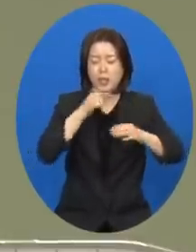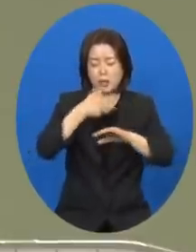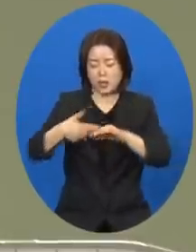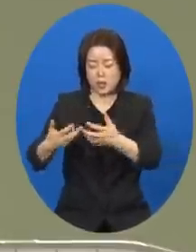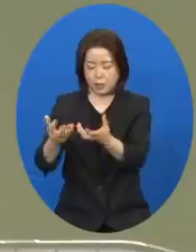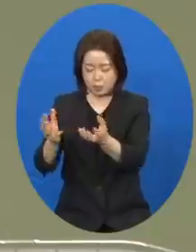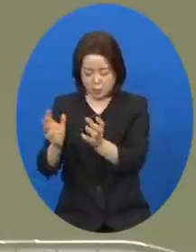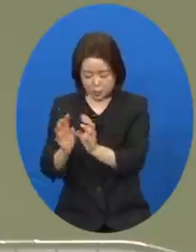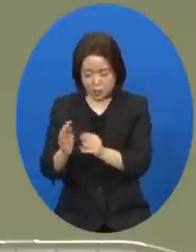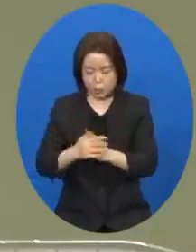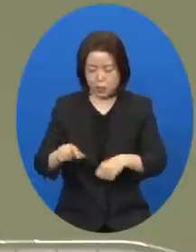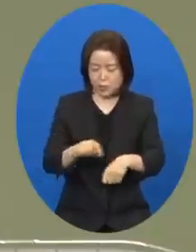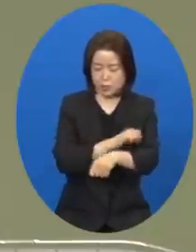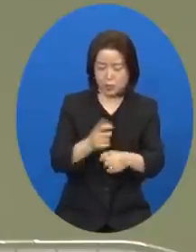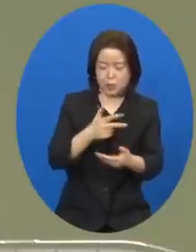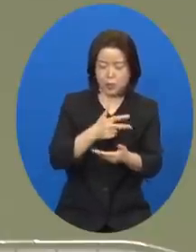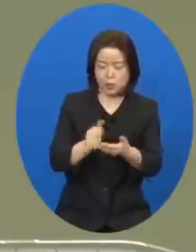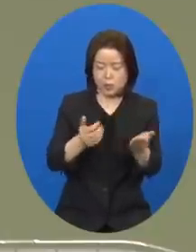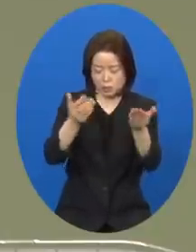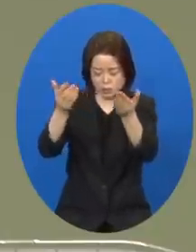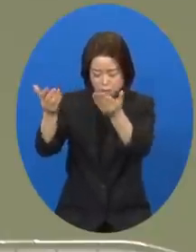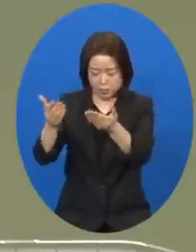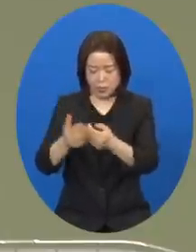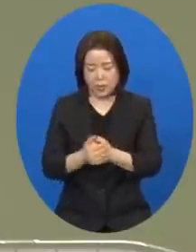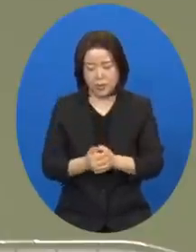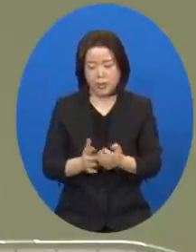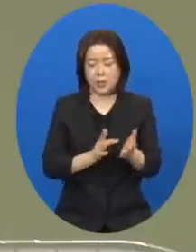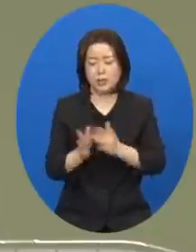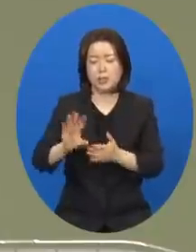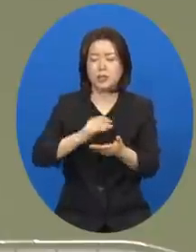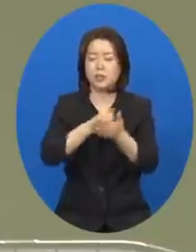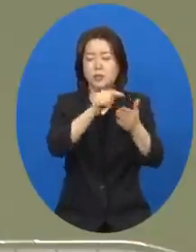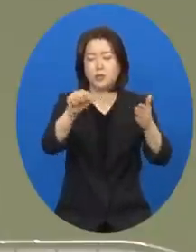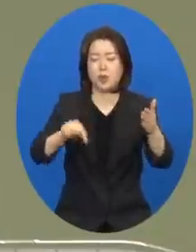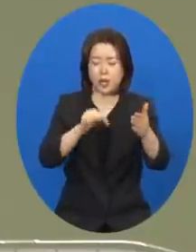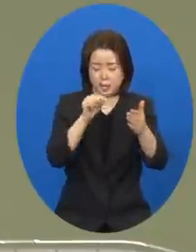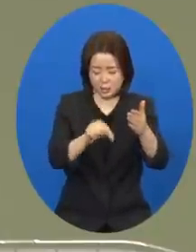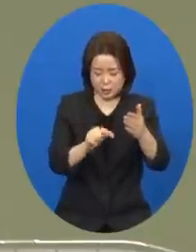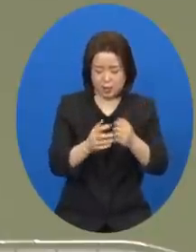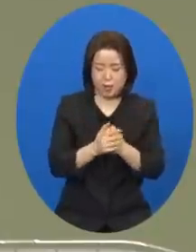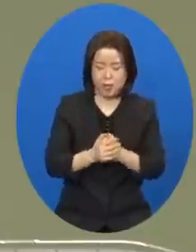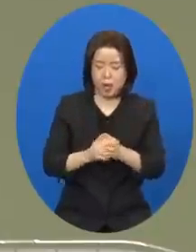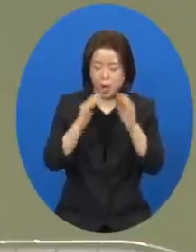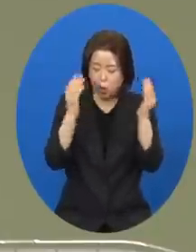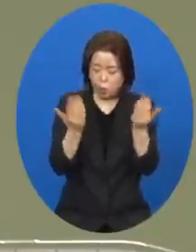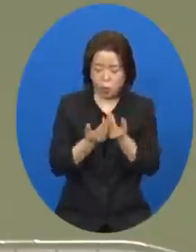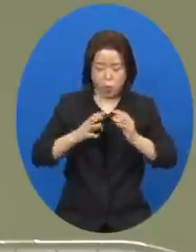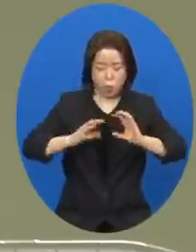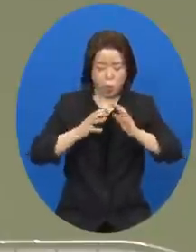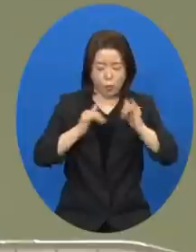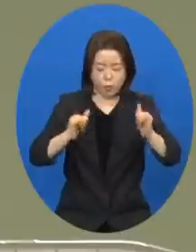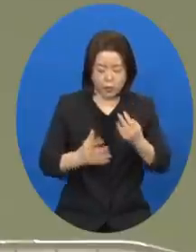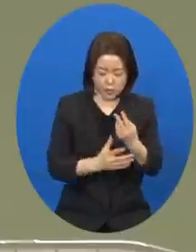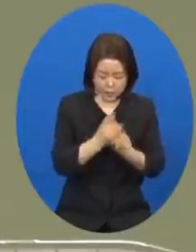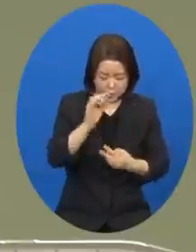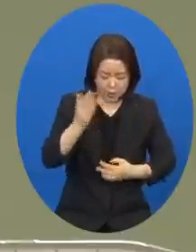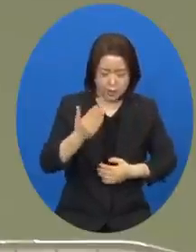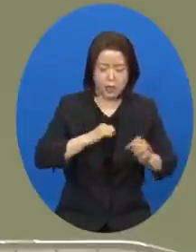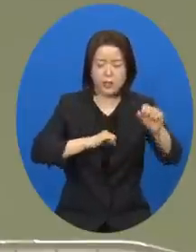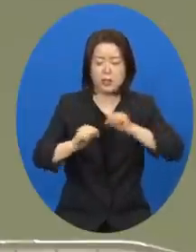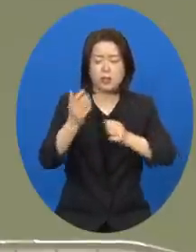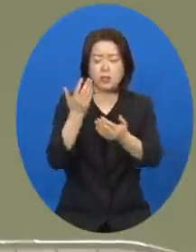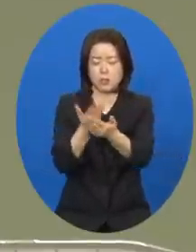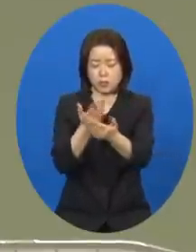민족을 특별히 주님께 부탁합니다. 예수 그리스도 안에서 온 국민이 하나 되는 역사